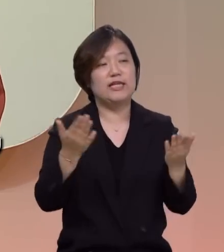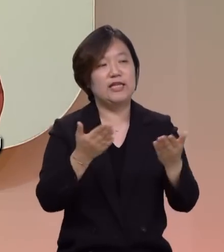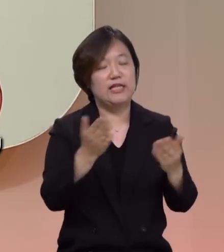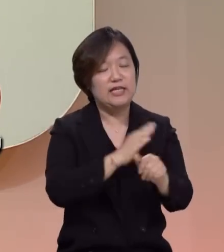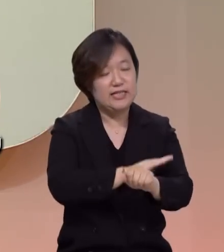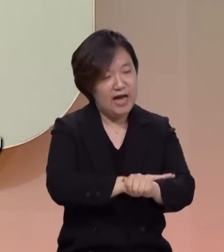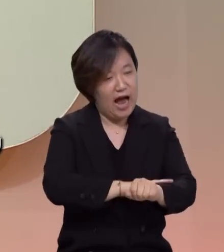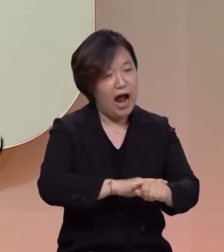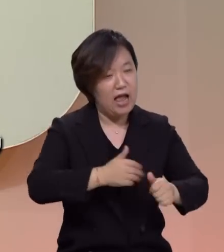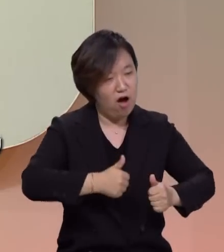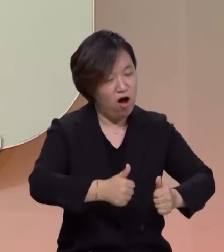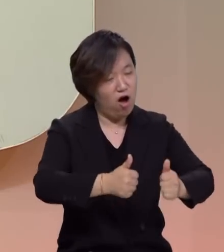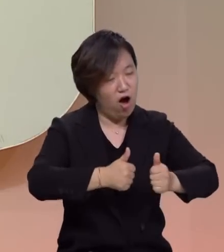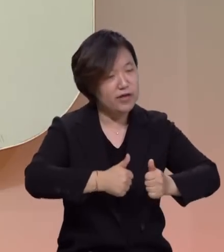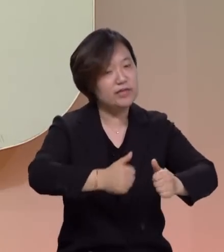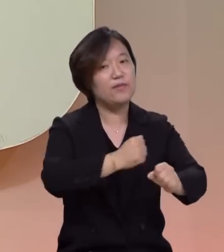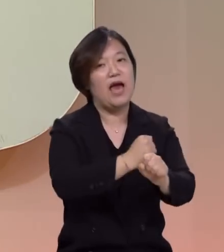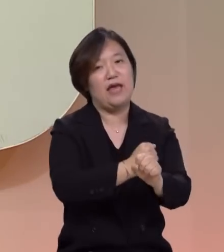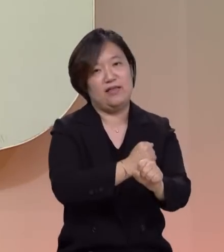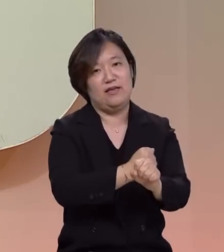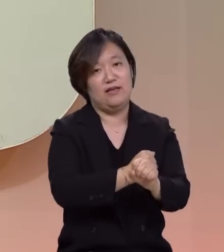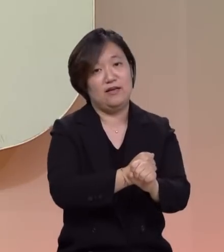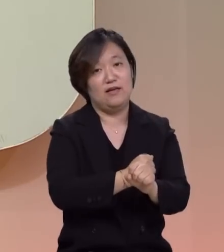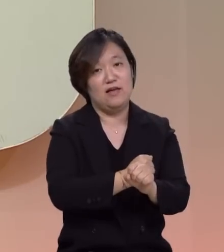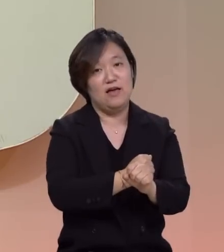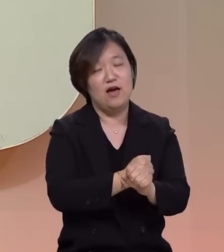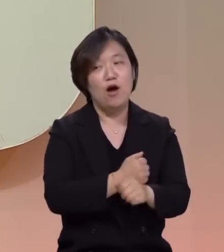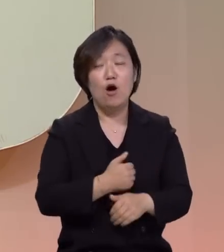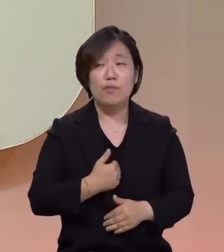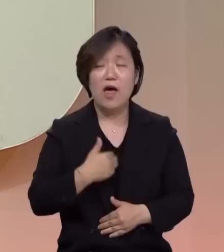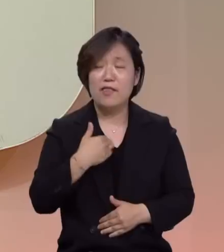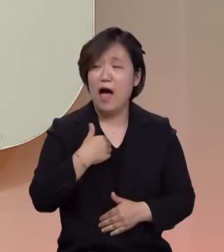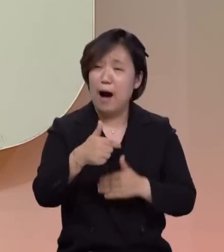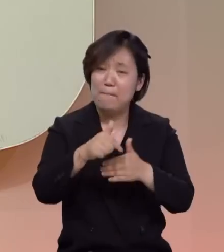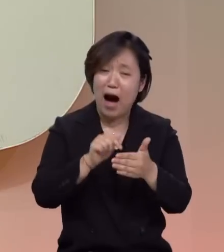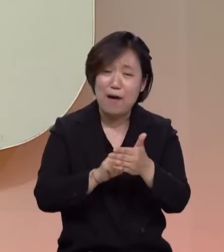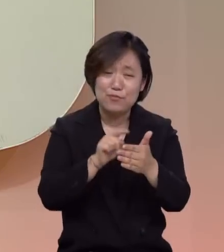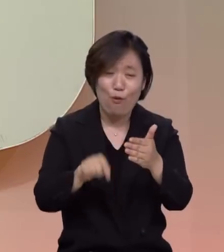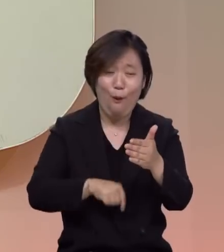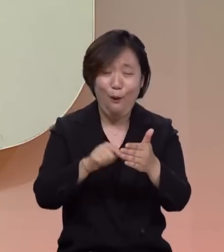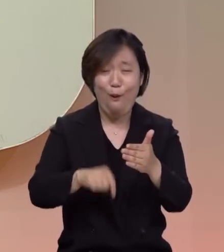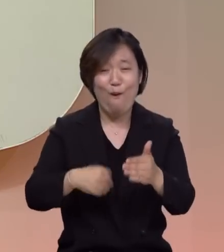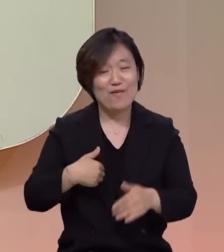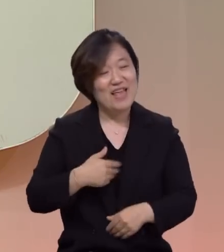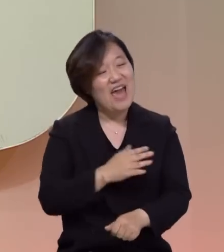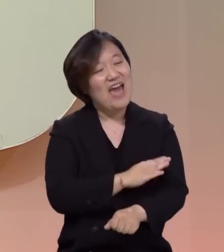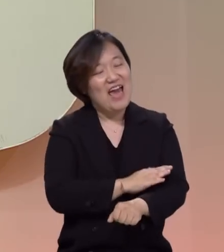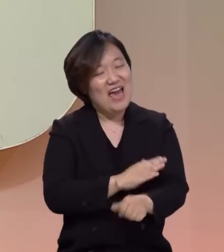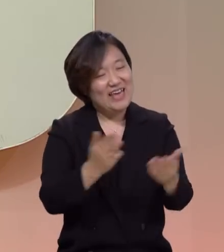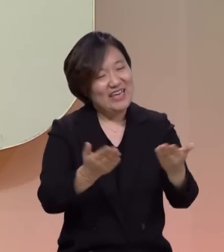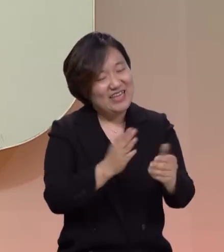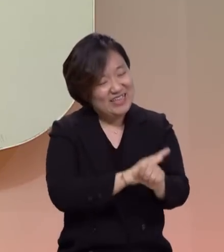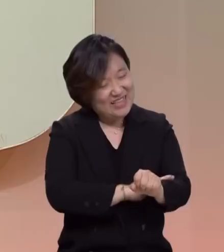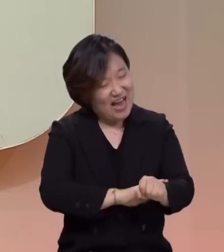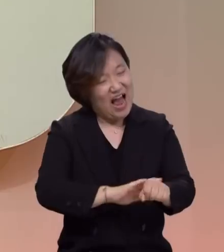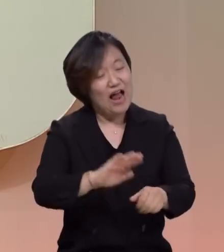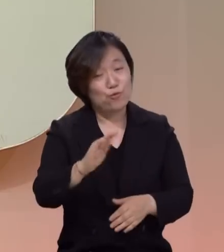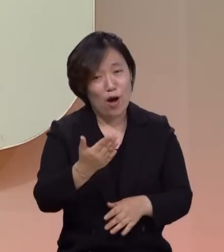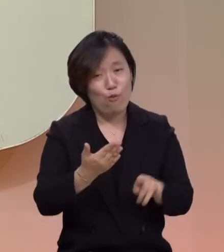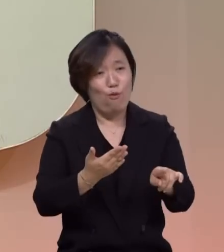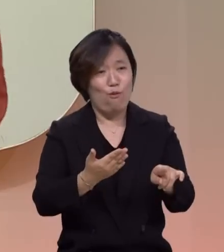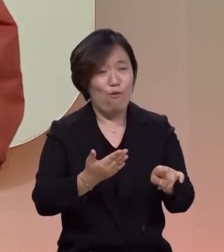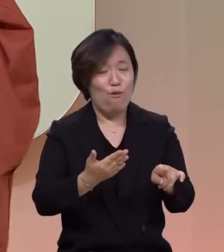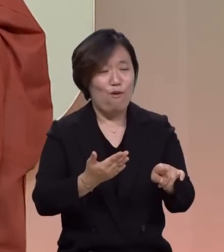나갔다고 합니다 그러면 상사 마음속으로 일이 잘 되든 안 되든 어차피 정말